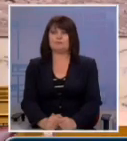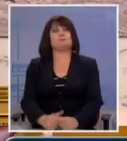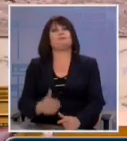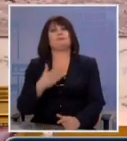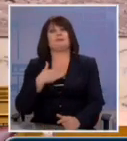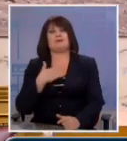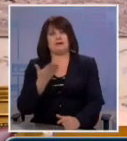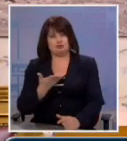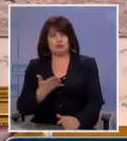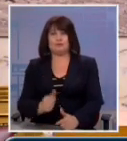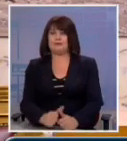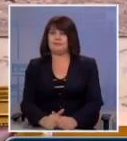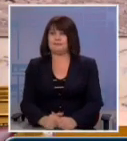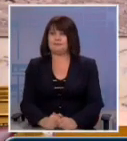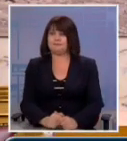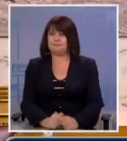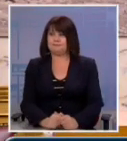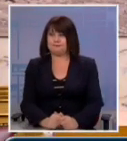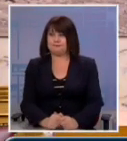Κύριε Βουλευτή,